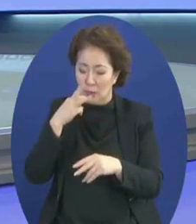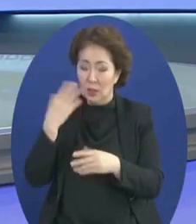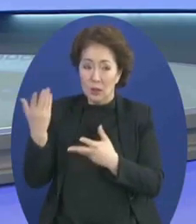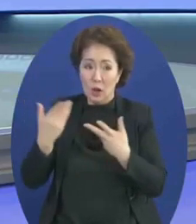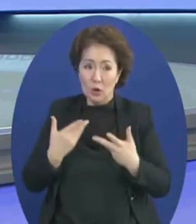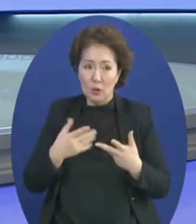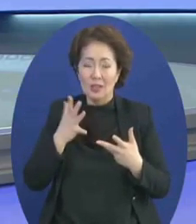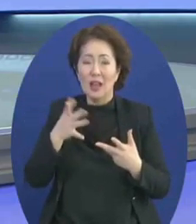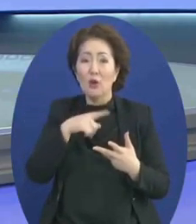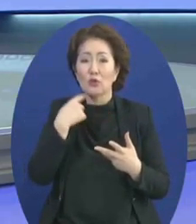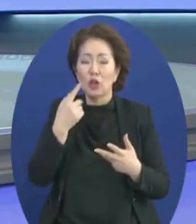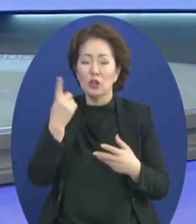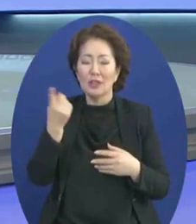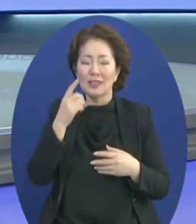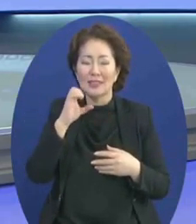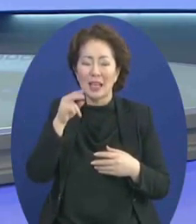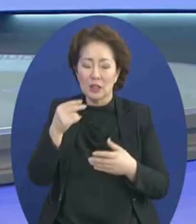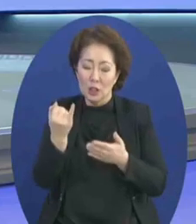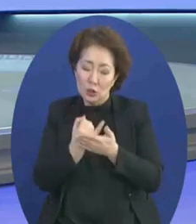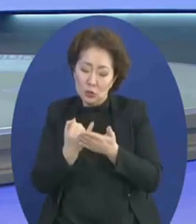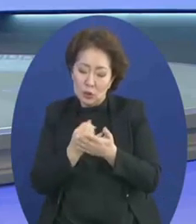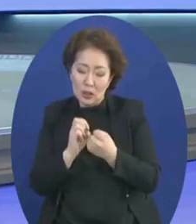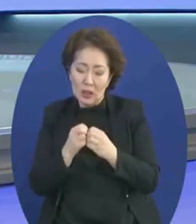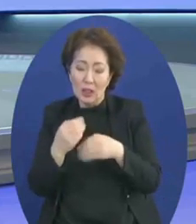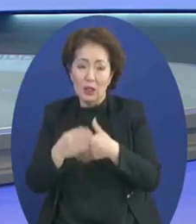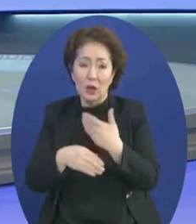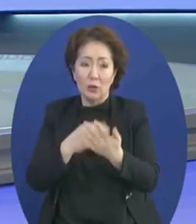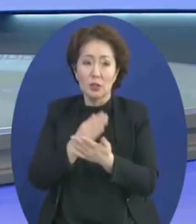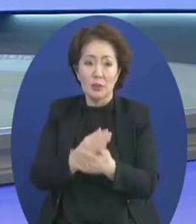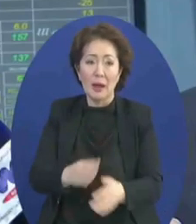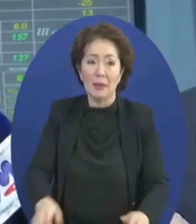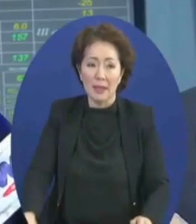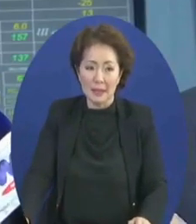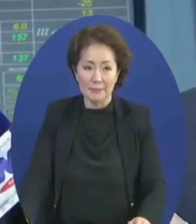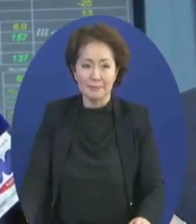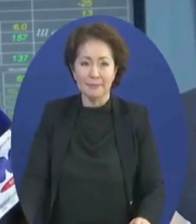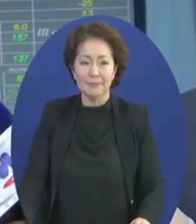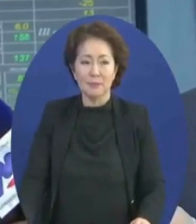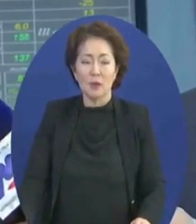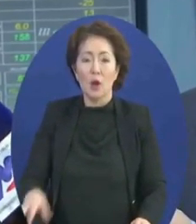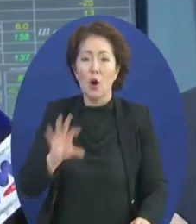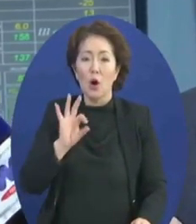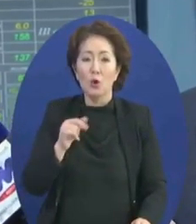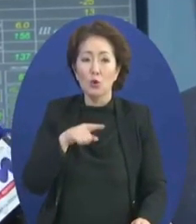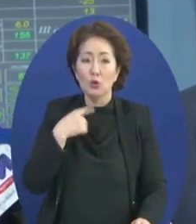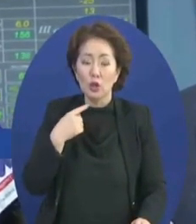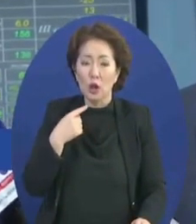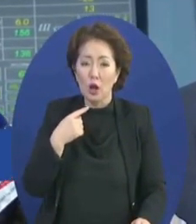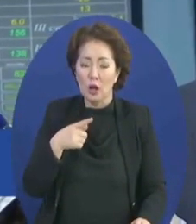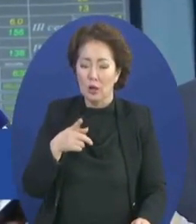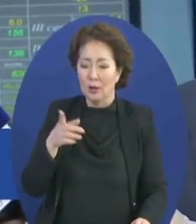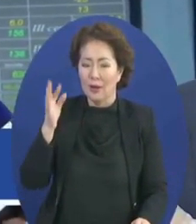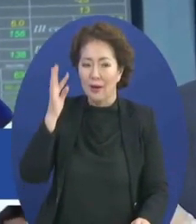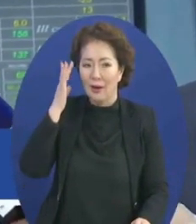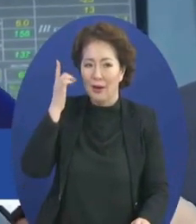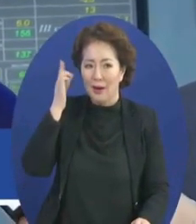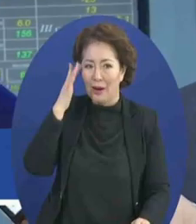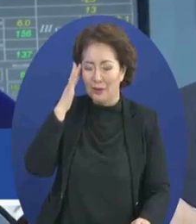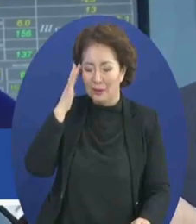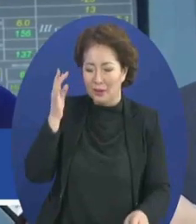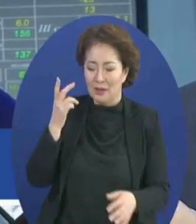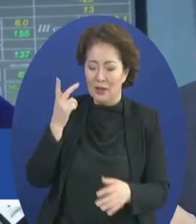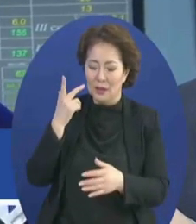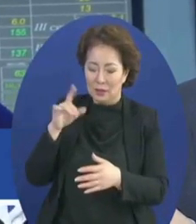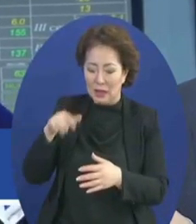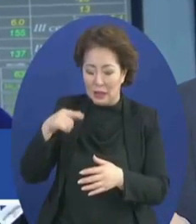5 толгойн цахилгаан станцын зураг төсөлж урагшилжээ. Хоёр талаа бол импортоор 100% цахилгаан эрчим